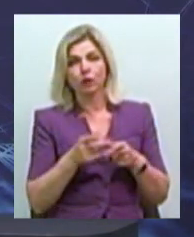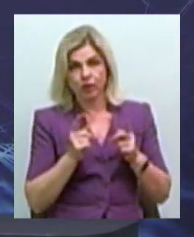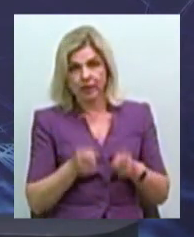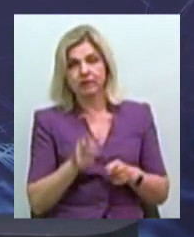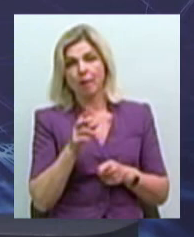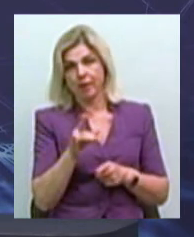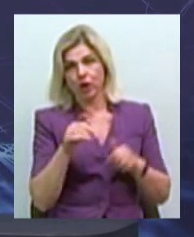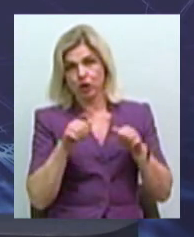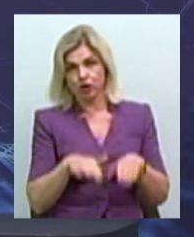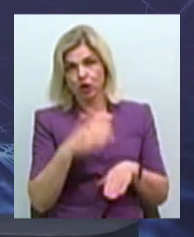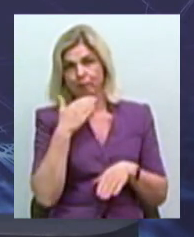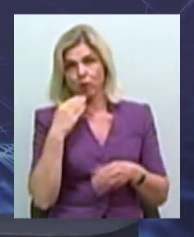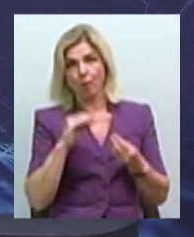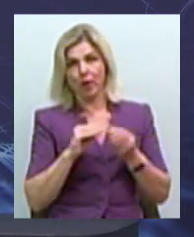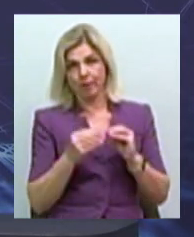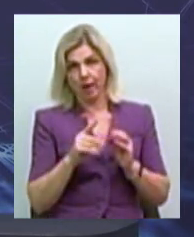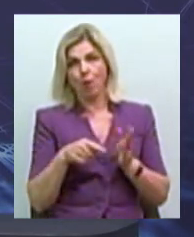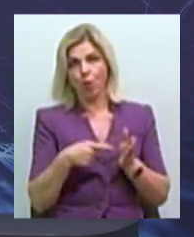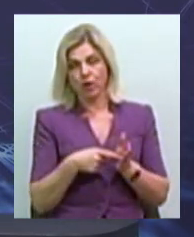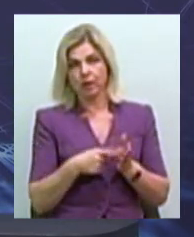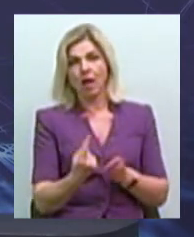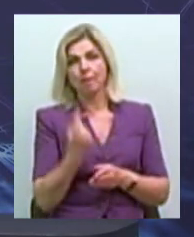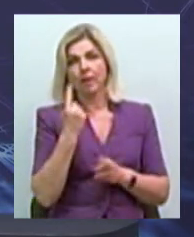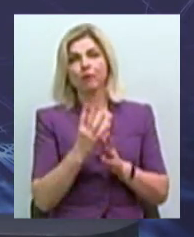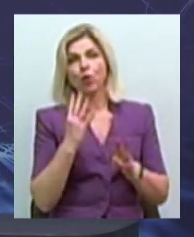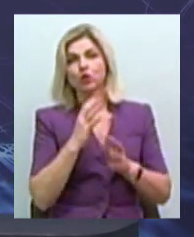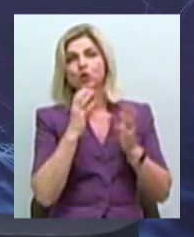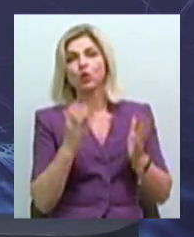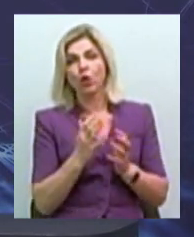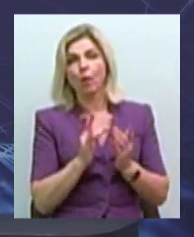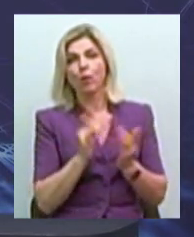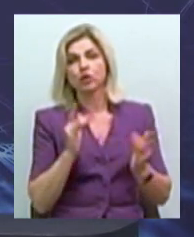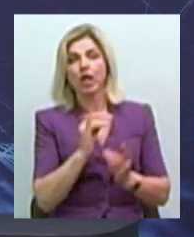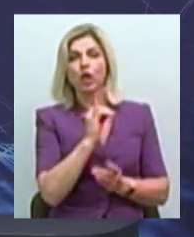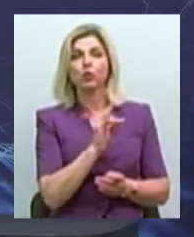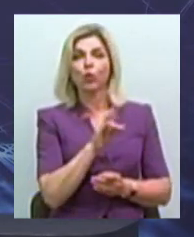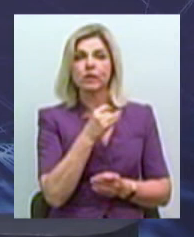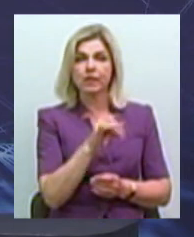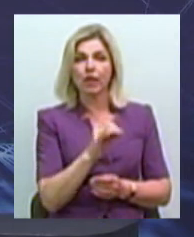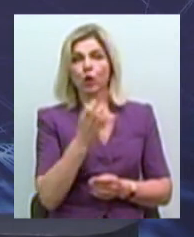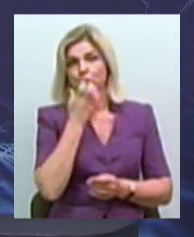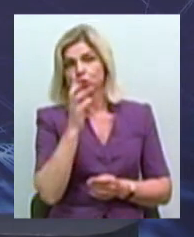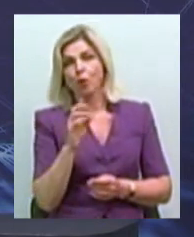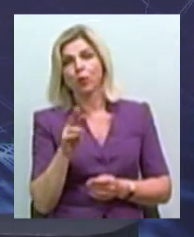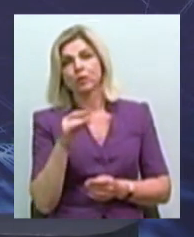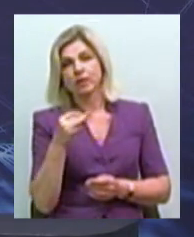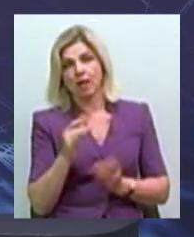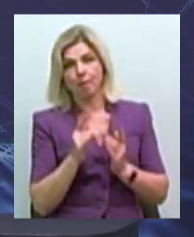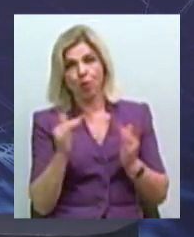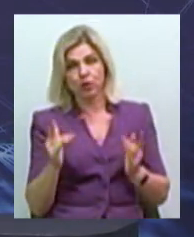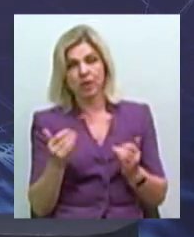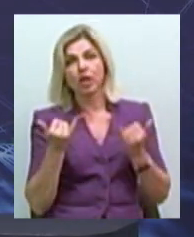масу проблем міських. В першу чергу зберігав нам мости Інгульський і Южно-Бужський мост. Уже